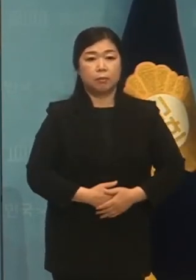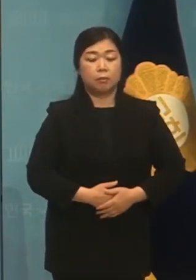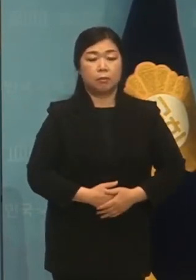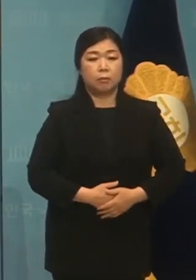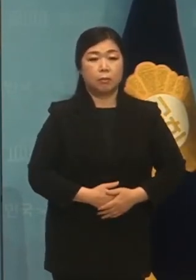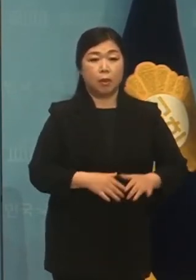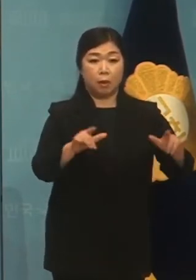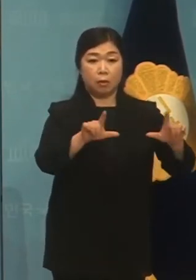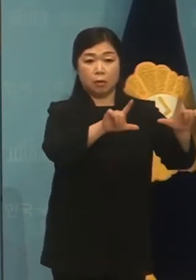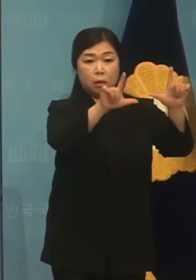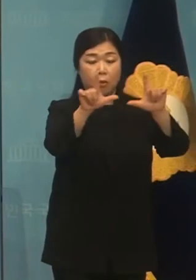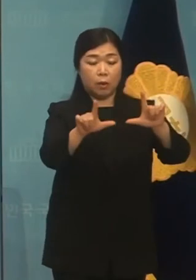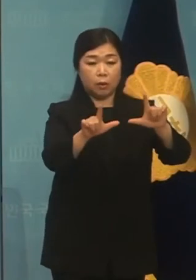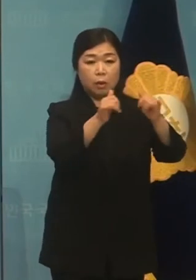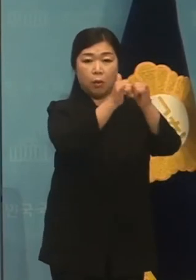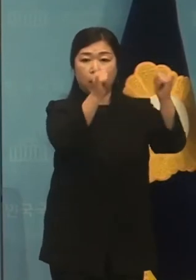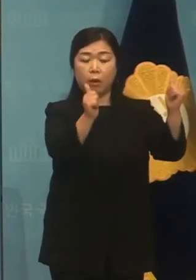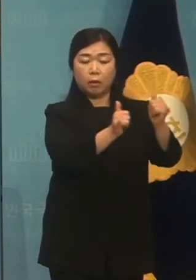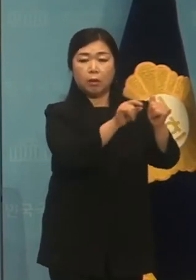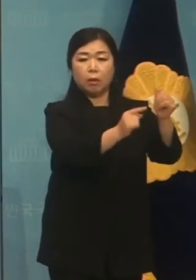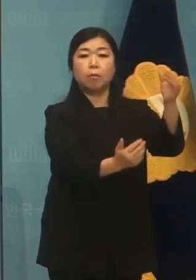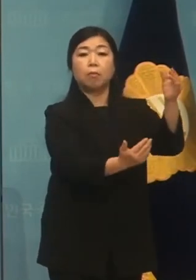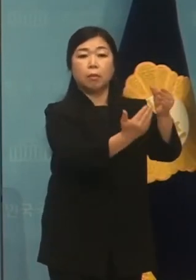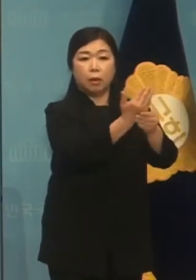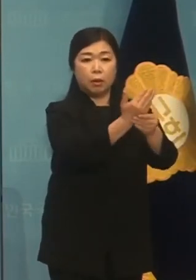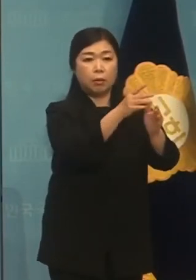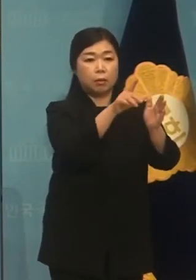사회에서는 이런 일이 생길 때마다